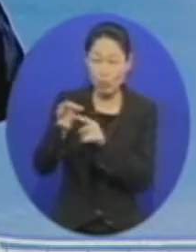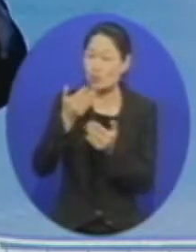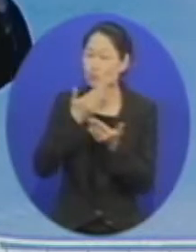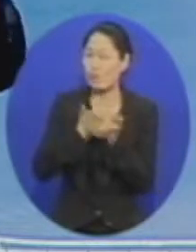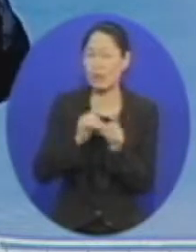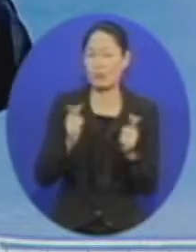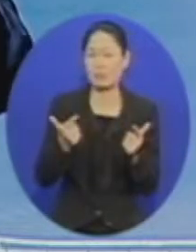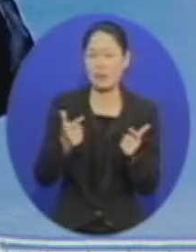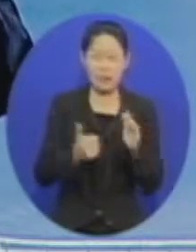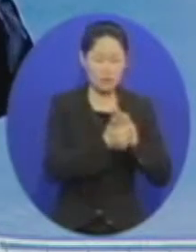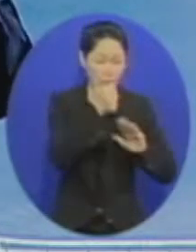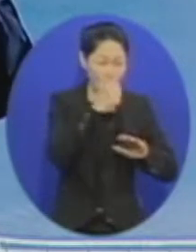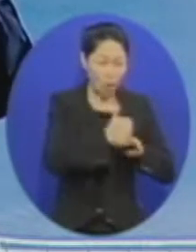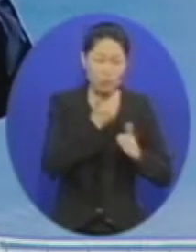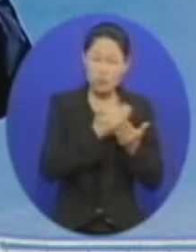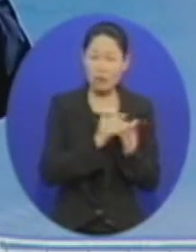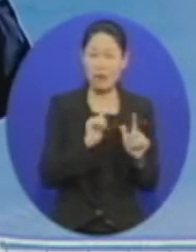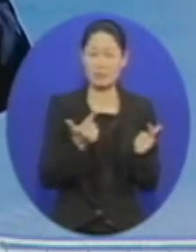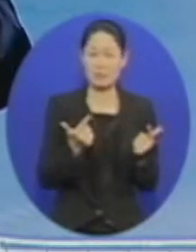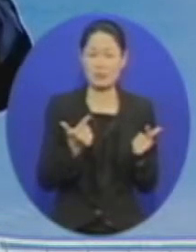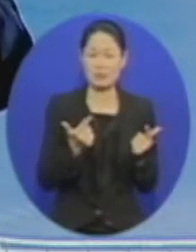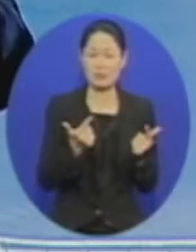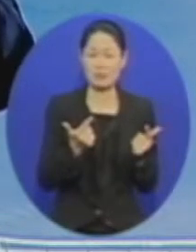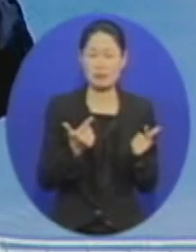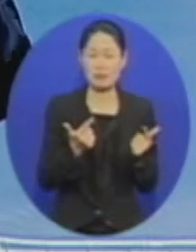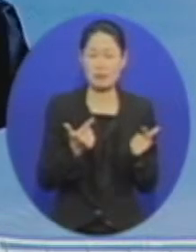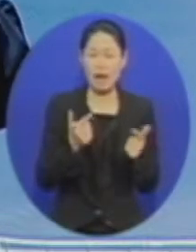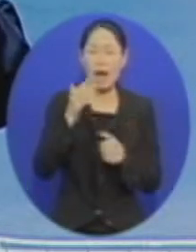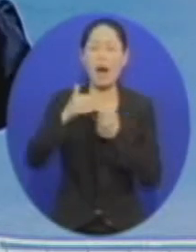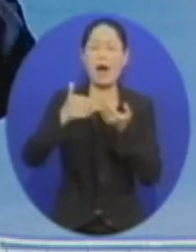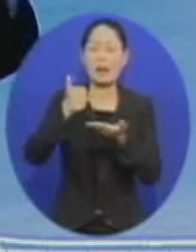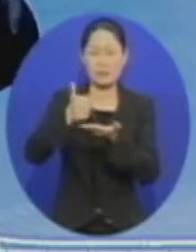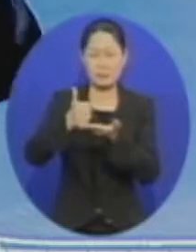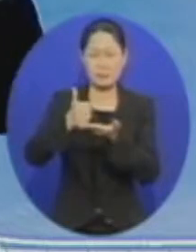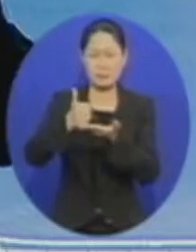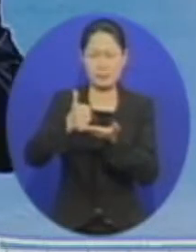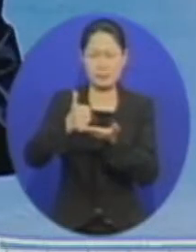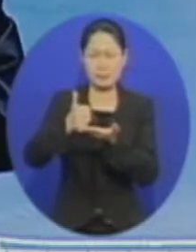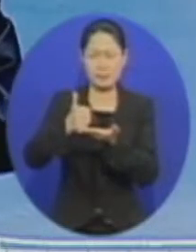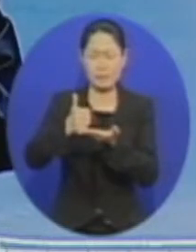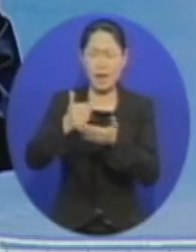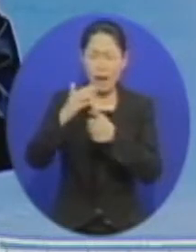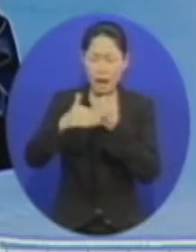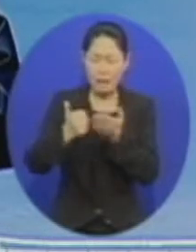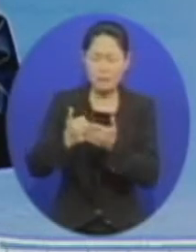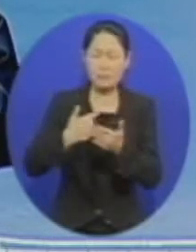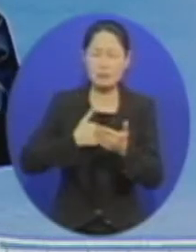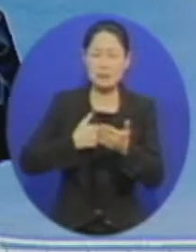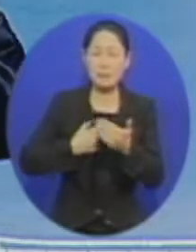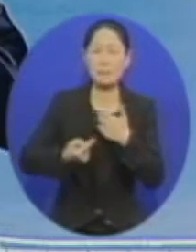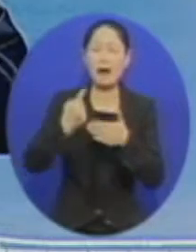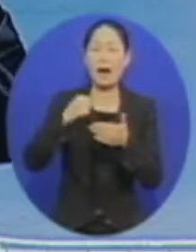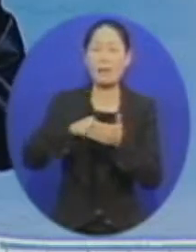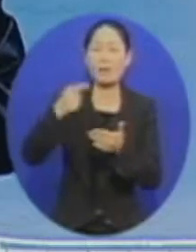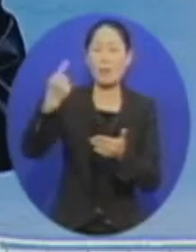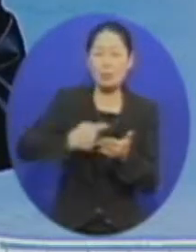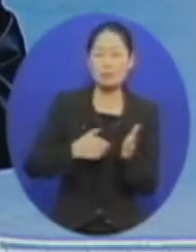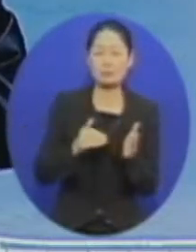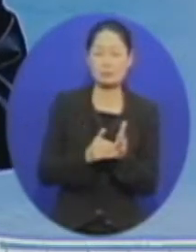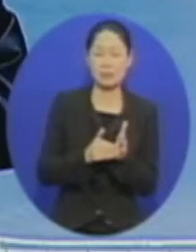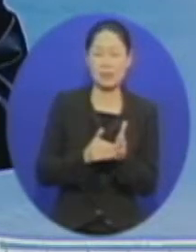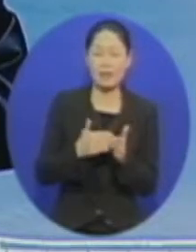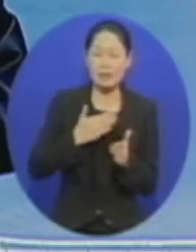1 성공의 중요한 것도 아니에요 하나님 있어요 그분이 내 마음의 오셨어요 내 마음의